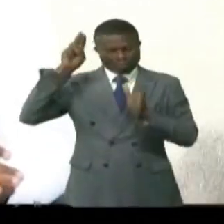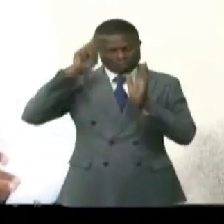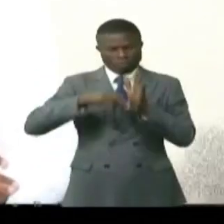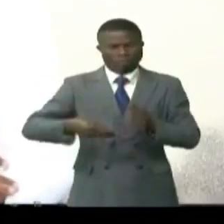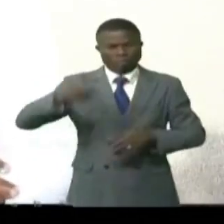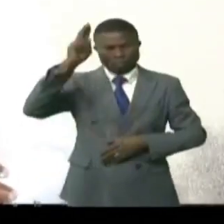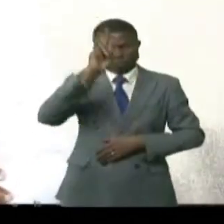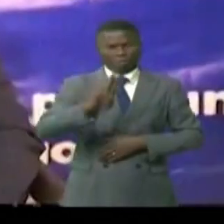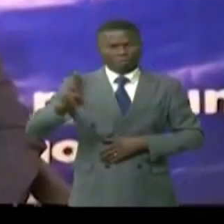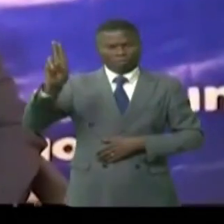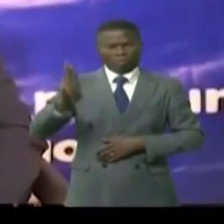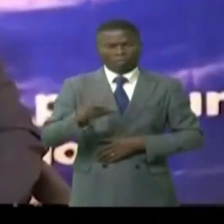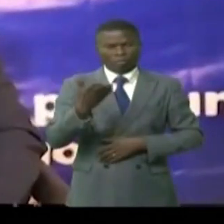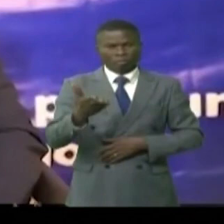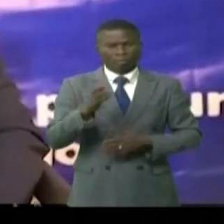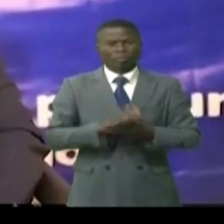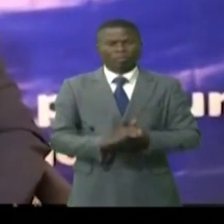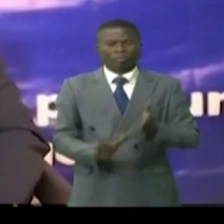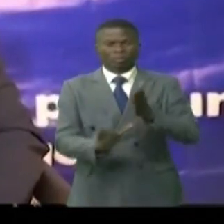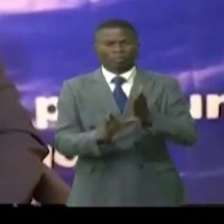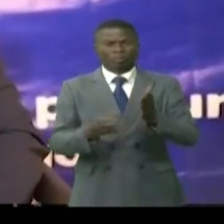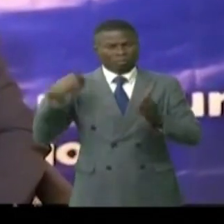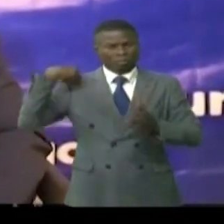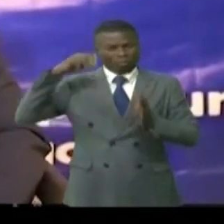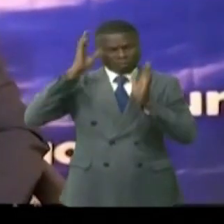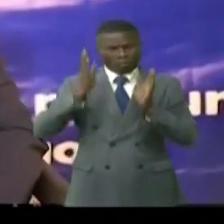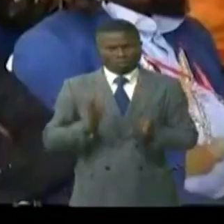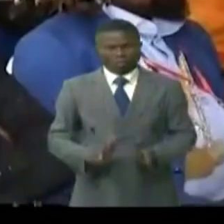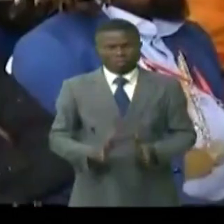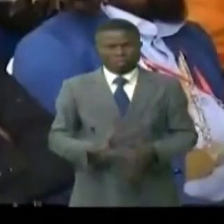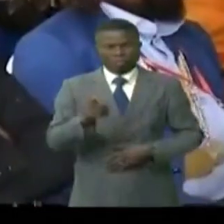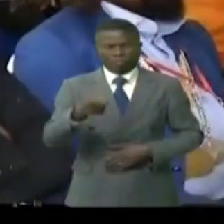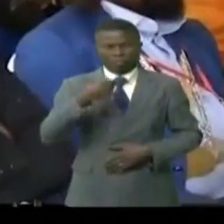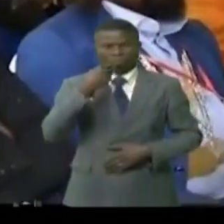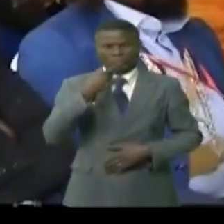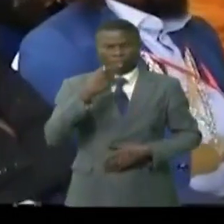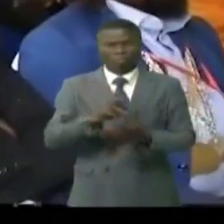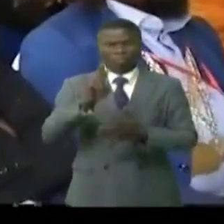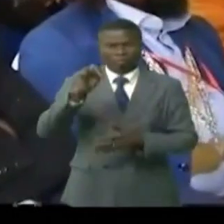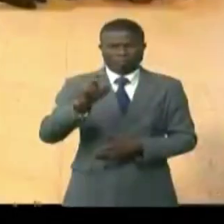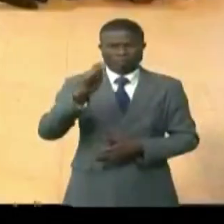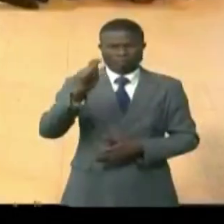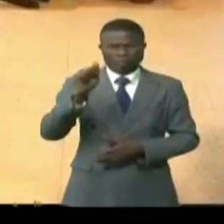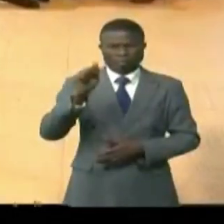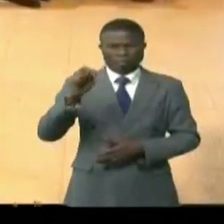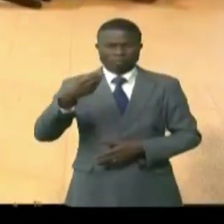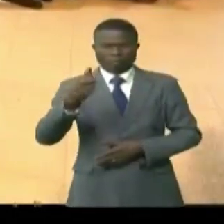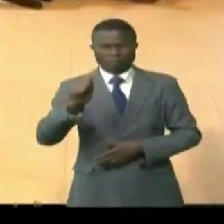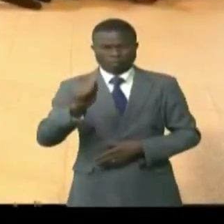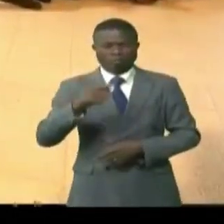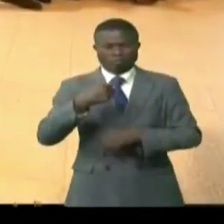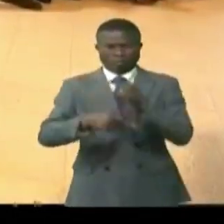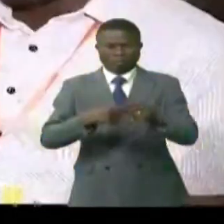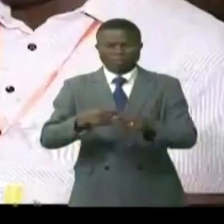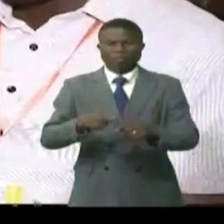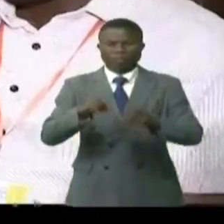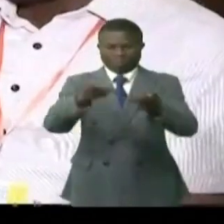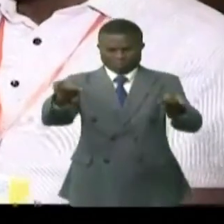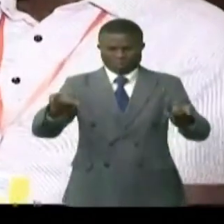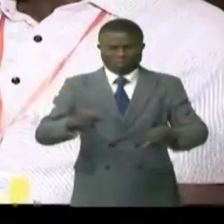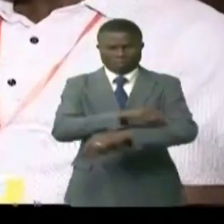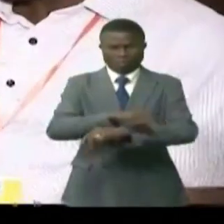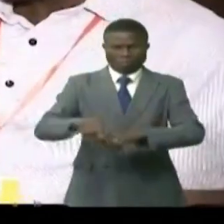Haut-Tuélé, Christophe Bassiani Nanga, que le vice-gouverneur Christian Pitanga Mangandro a lancé en la salle polyvalente de la résidence